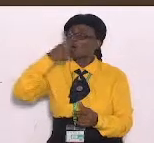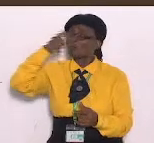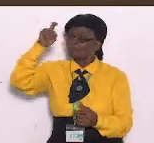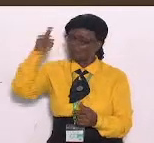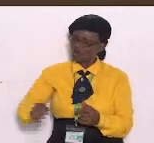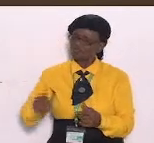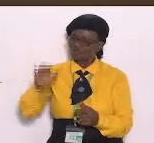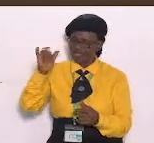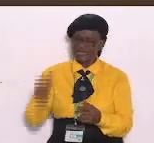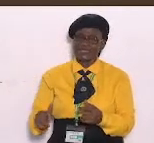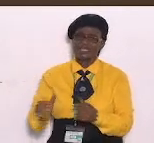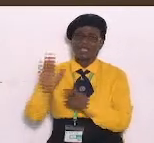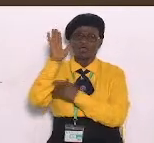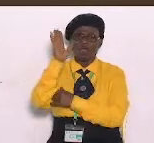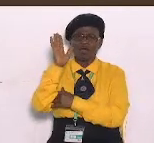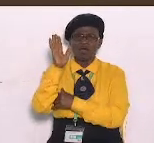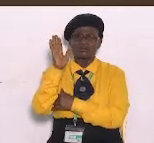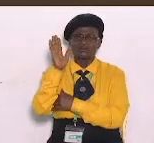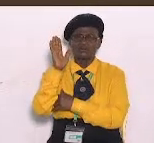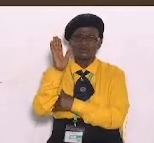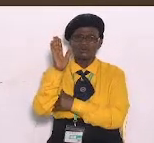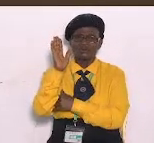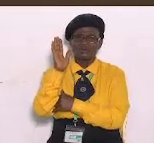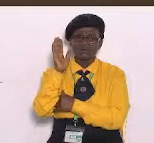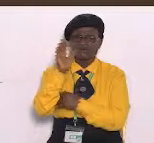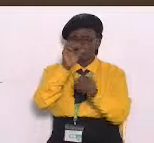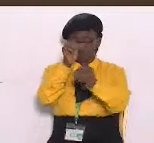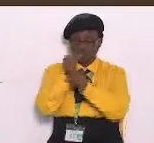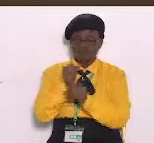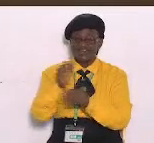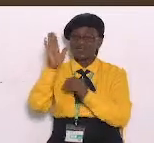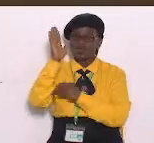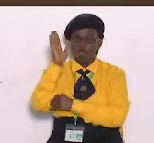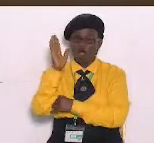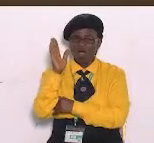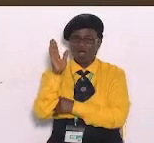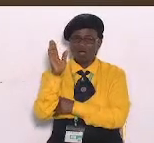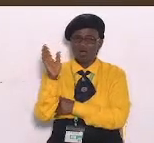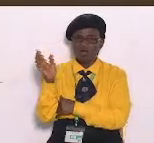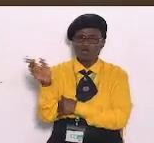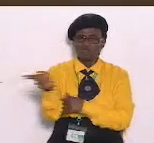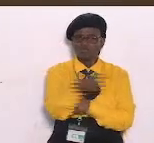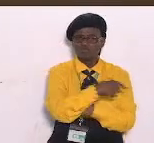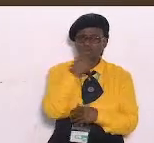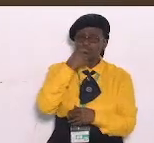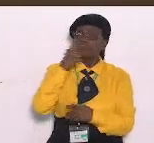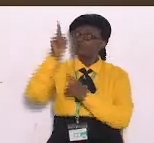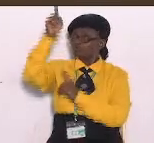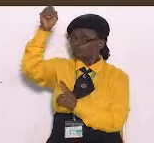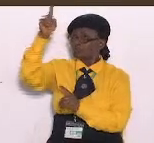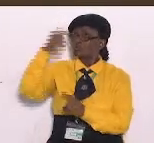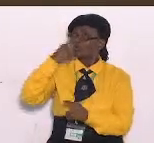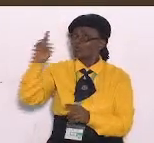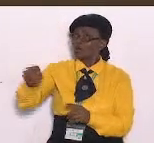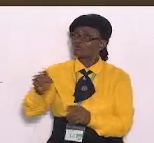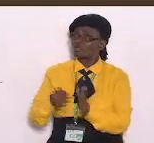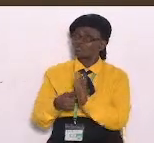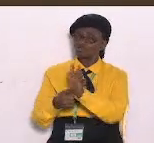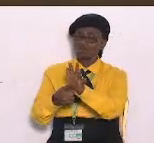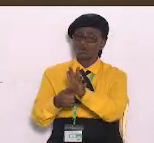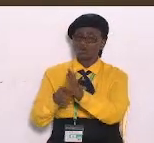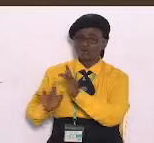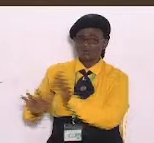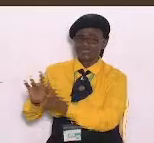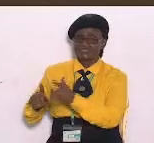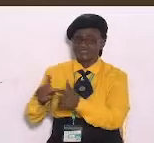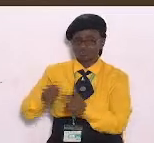mais obligatoirement Dieu le souverain Dieu il doit me montrer